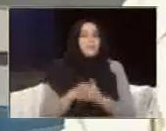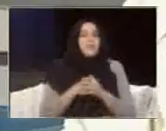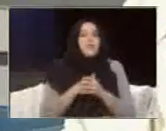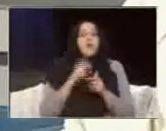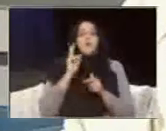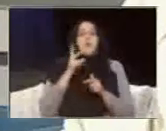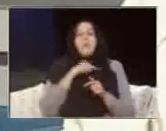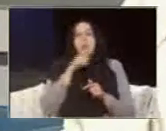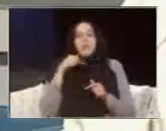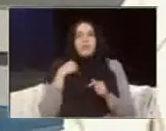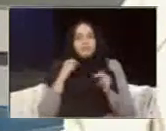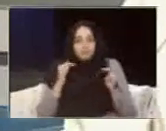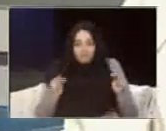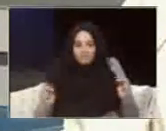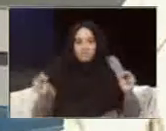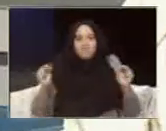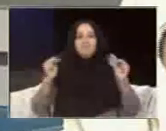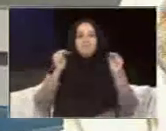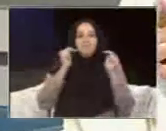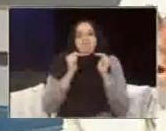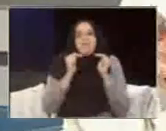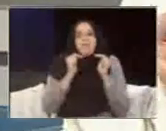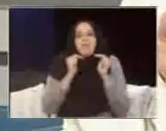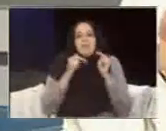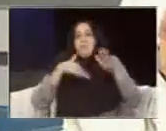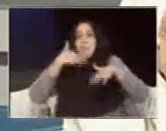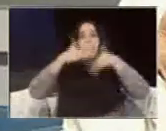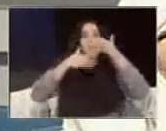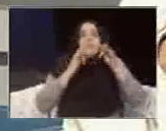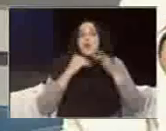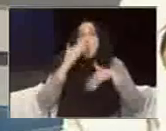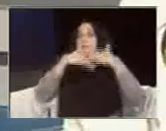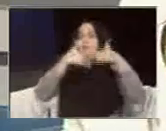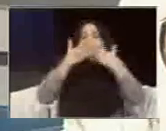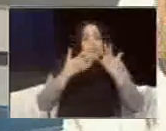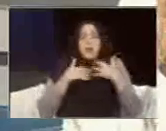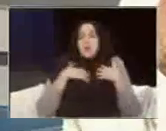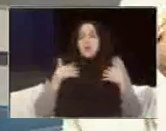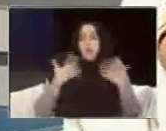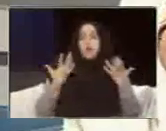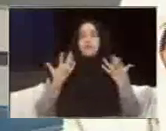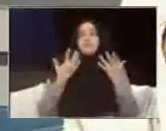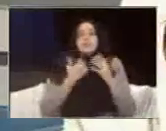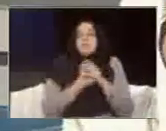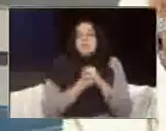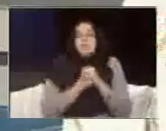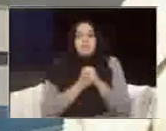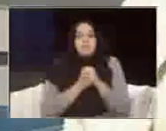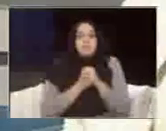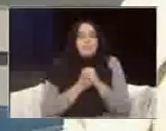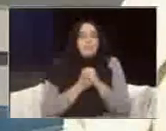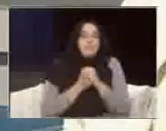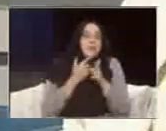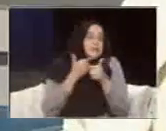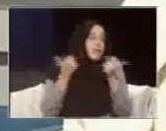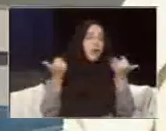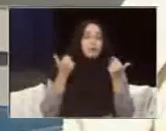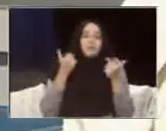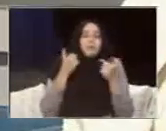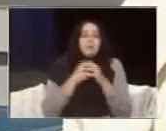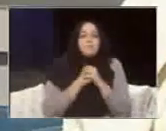ما استحدثه الإنسان في من هذه الثورات المختلفة في